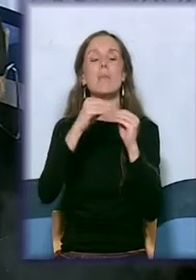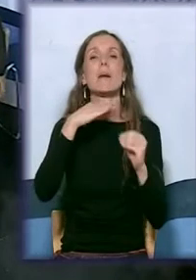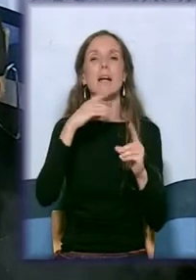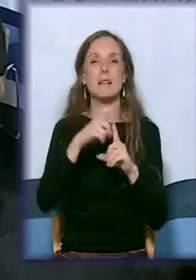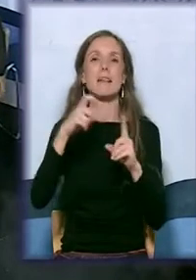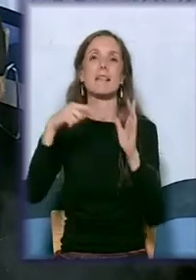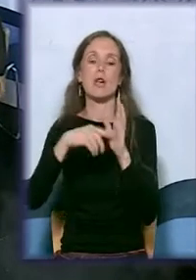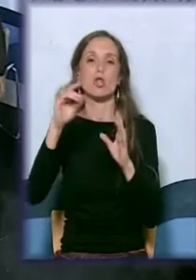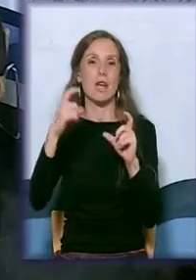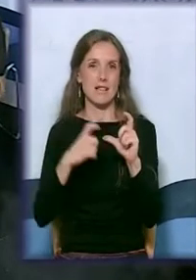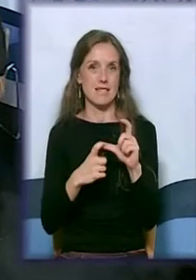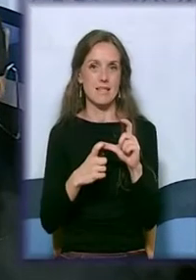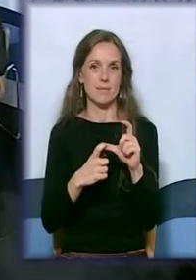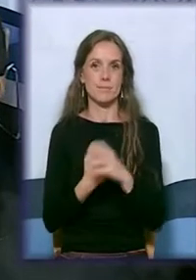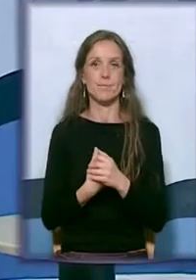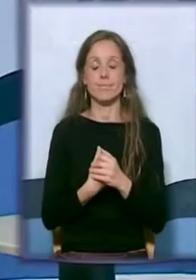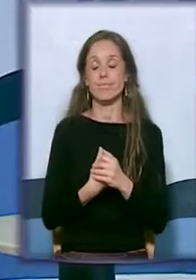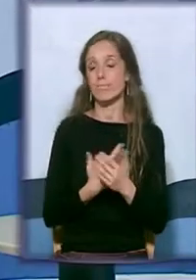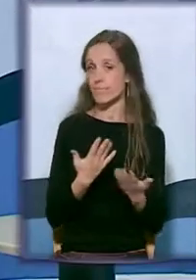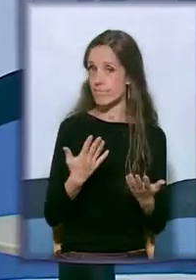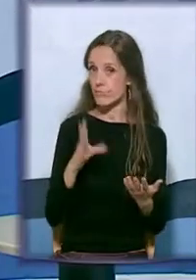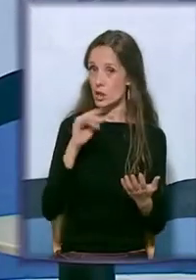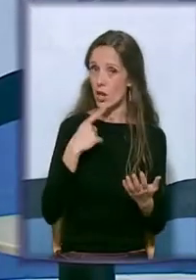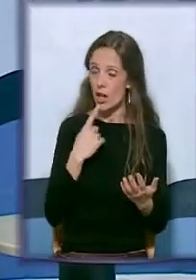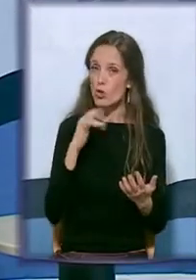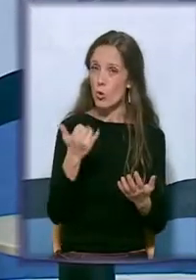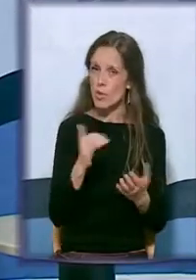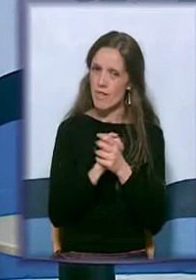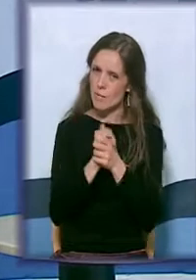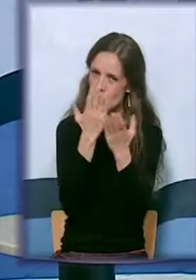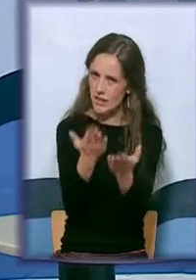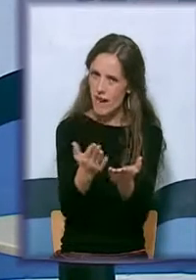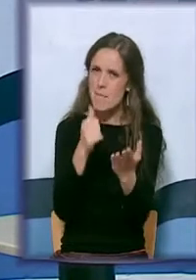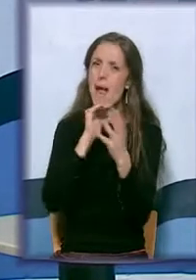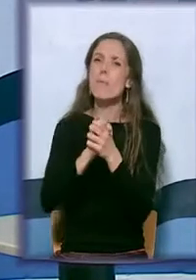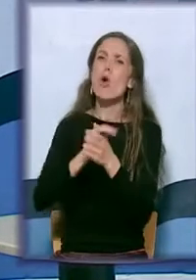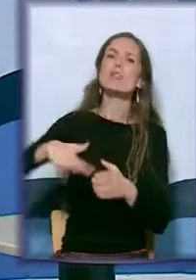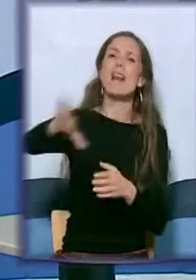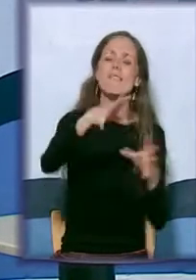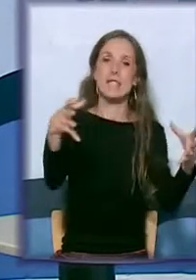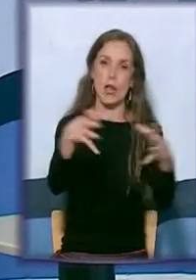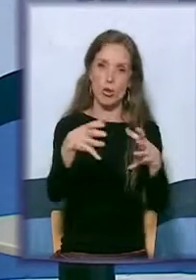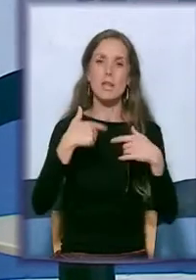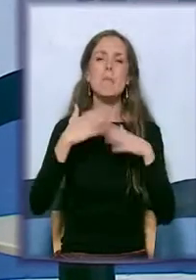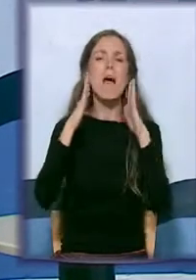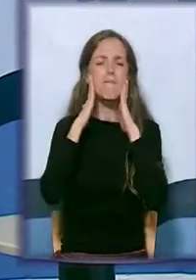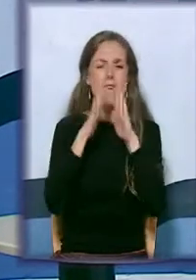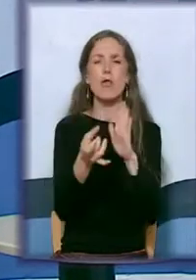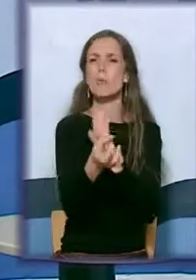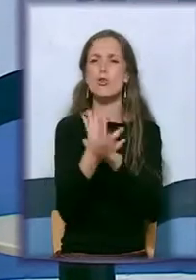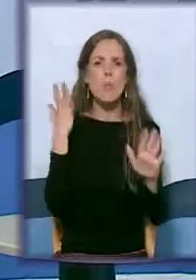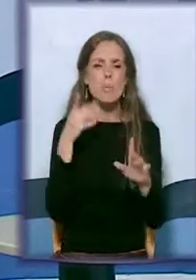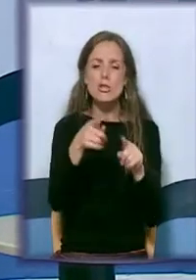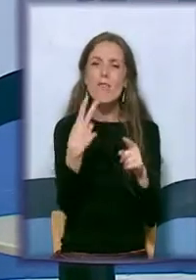@centarbgd.rs. Jugoslava, pozdrav vama. Pozdrav celom timu. Verujem da ćemo jako brzo ovih 20 kvadrata